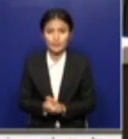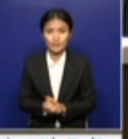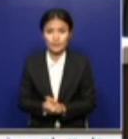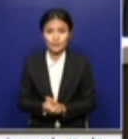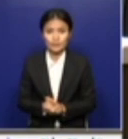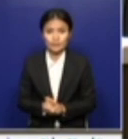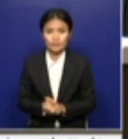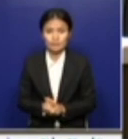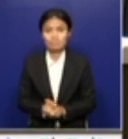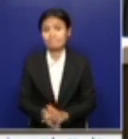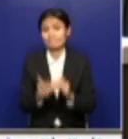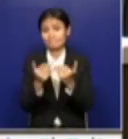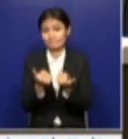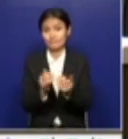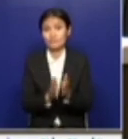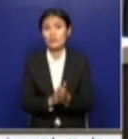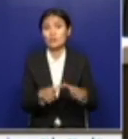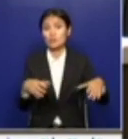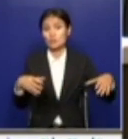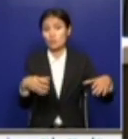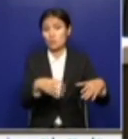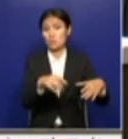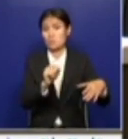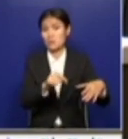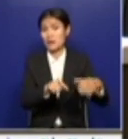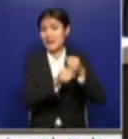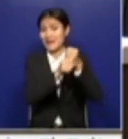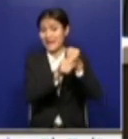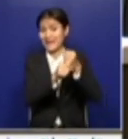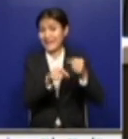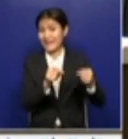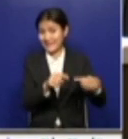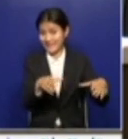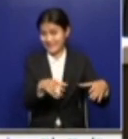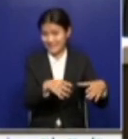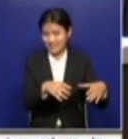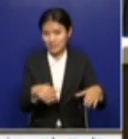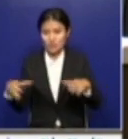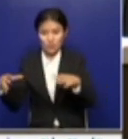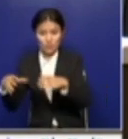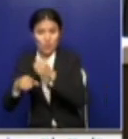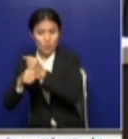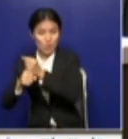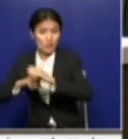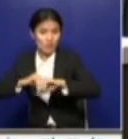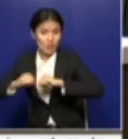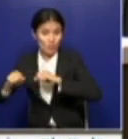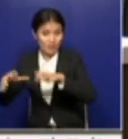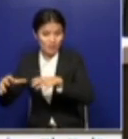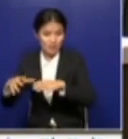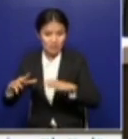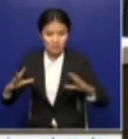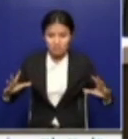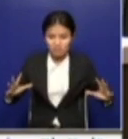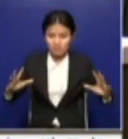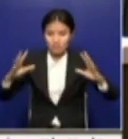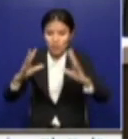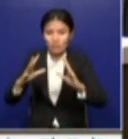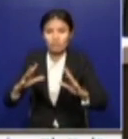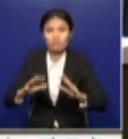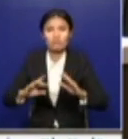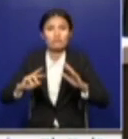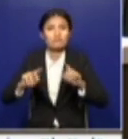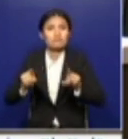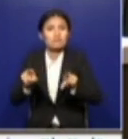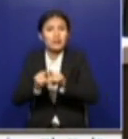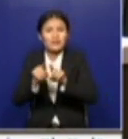ที่มีความเห็นต่อต้านกันมาแสดงพลังกันล้วนแต่เป็นการเติมเชื้อไฟเข้าสู่กองฟืนต่อ